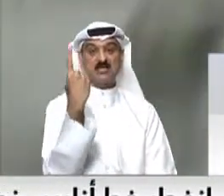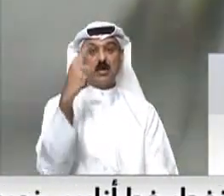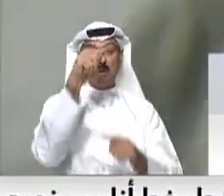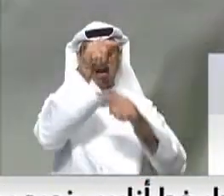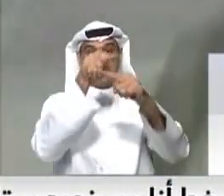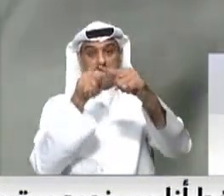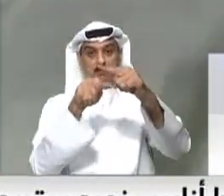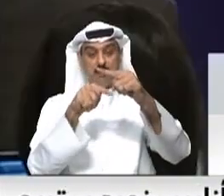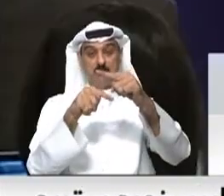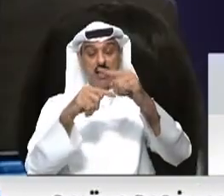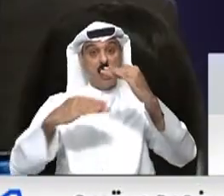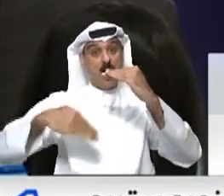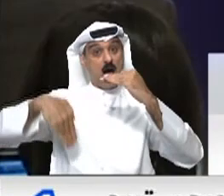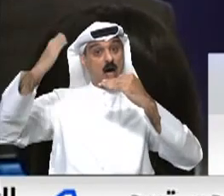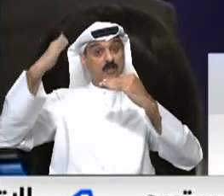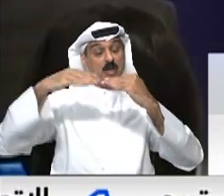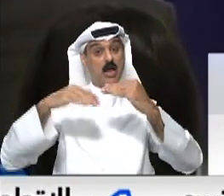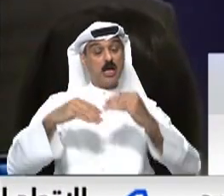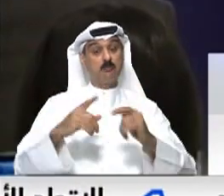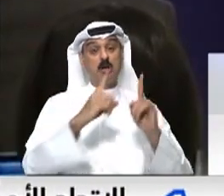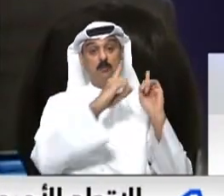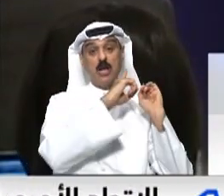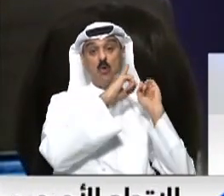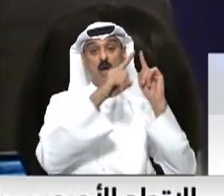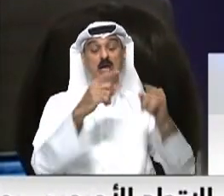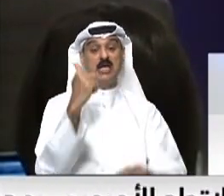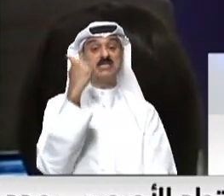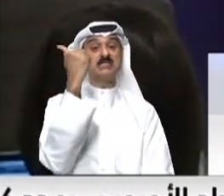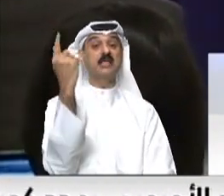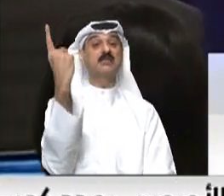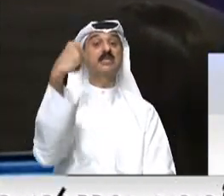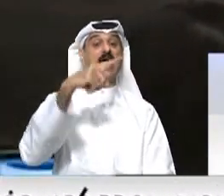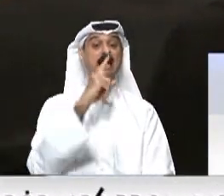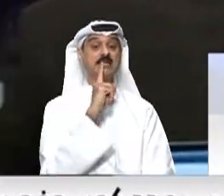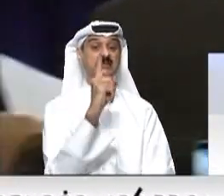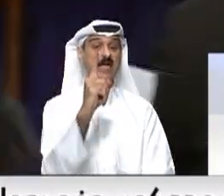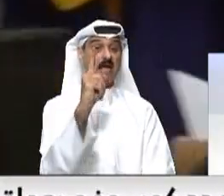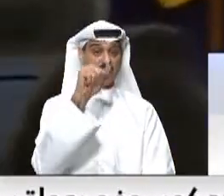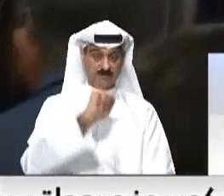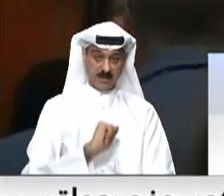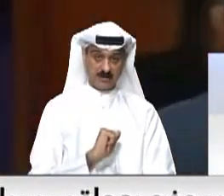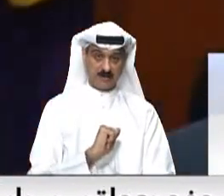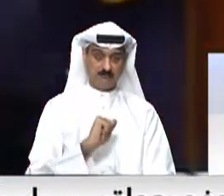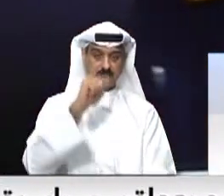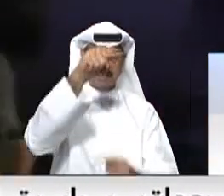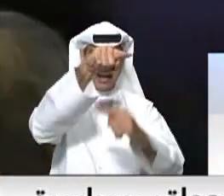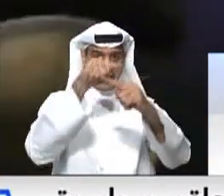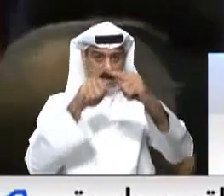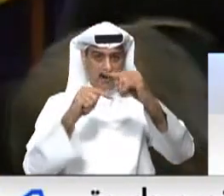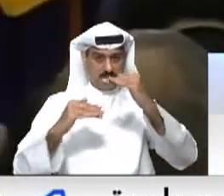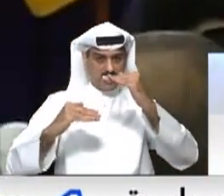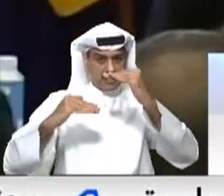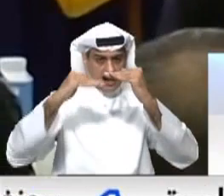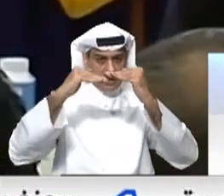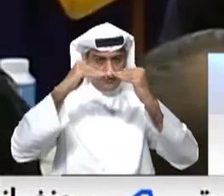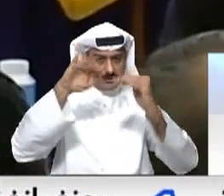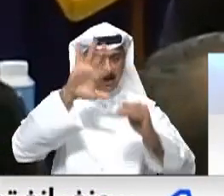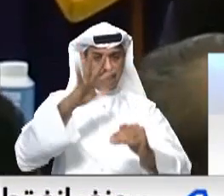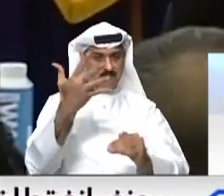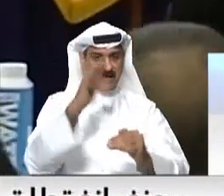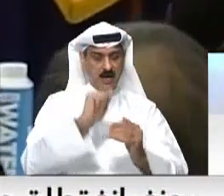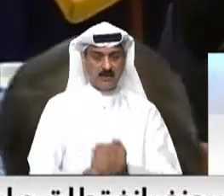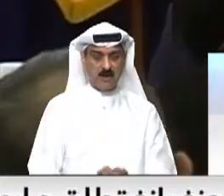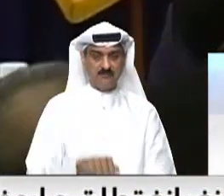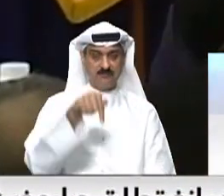وهو اعلى معدل له منذ 16 عاما وذلك يشير الى انه يعتقد ان معدلات الاقتراض الاعلى كثيرا والتي